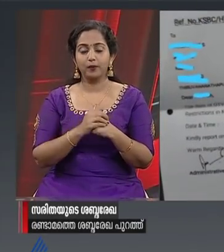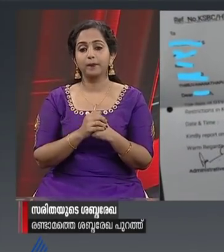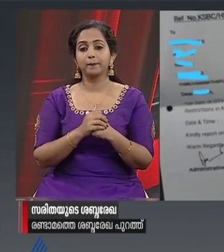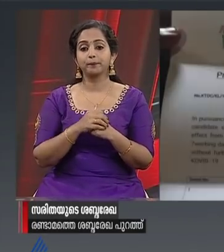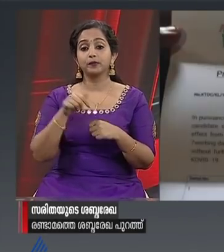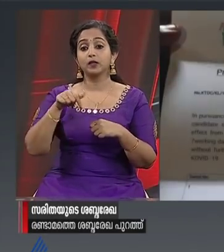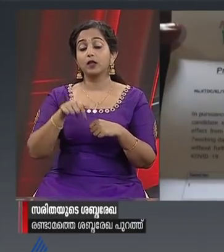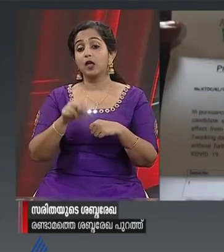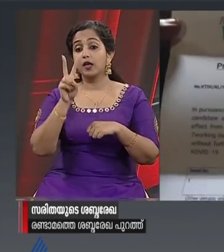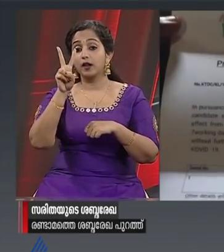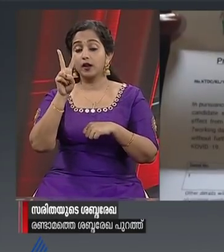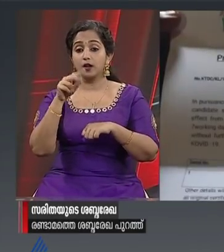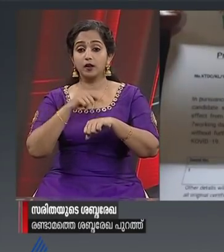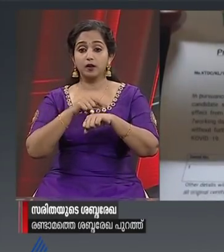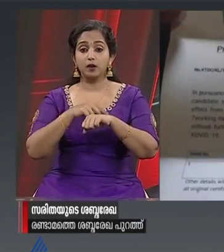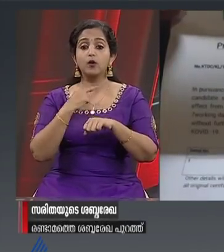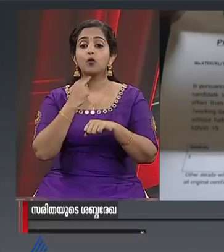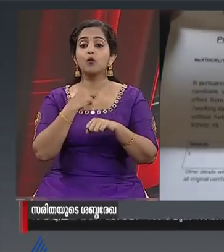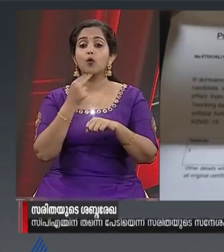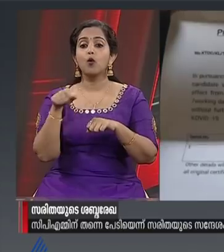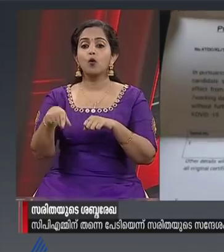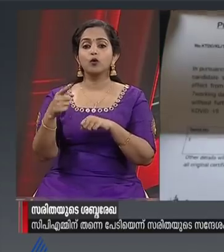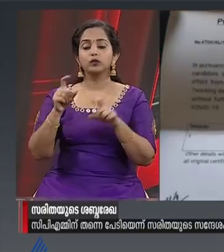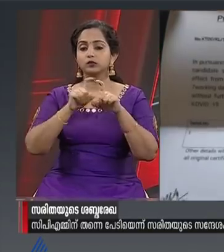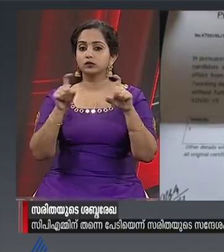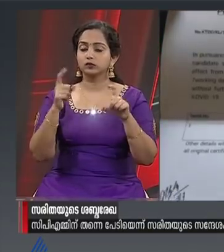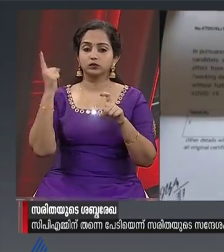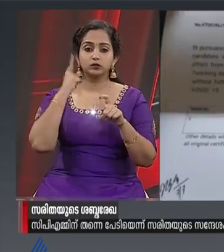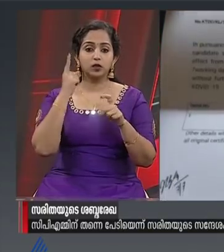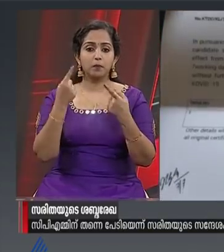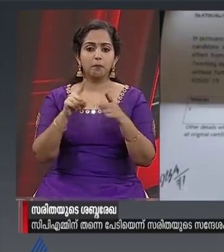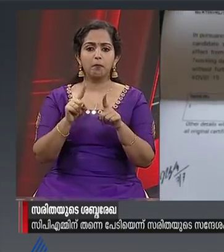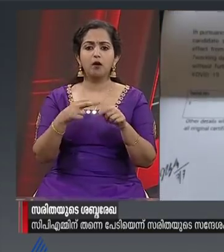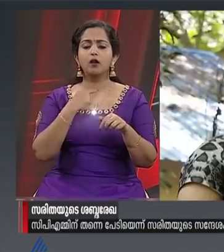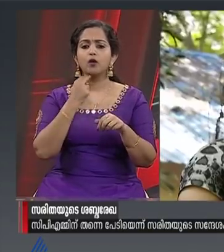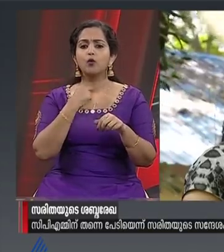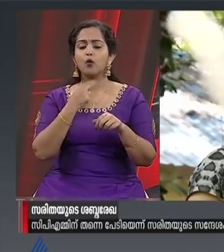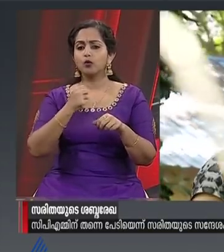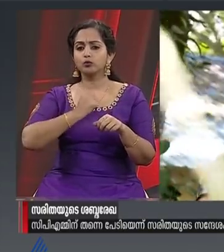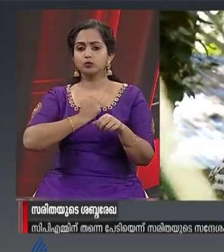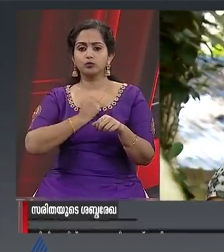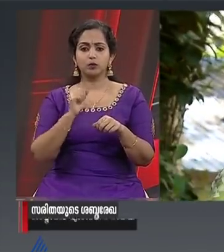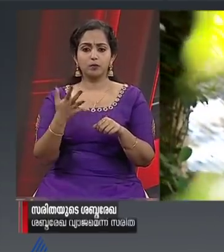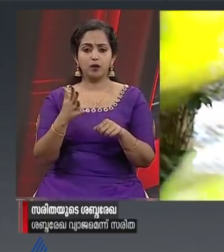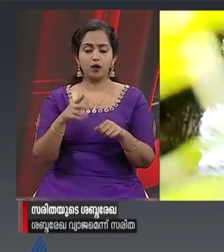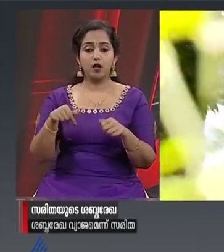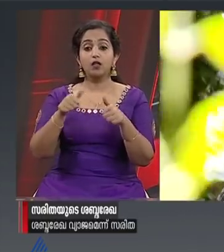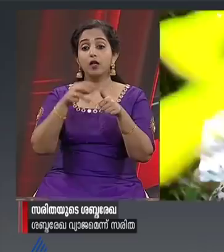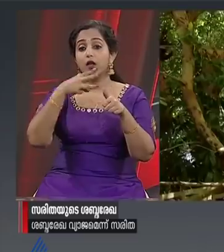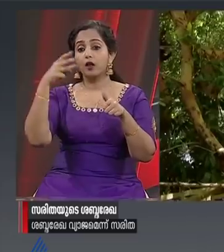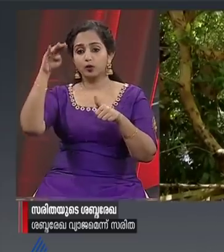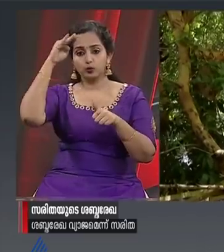സരിതയുടെ രണ്ടാമത്തെ ശബ്ദരേഖയിൽ പറയുന്നു. എന്നാൽ ശബ്ദരേഖ വ്യാജമാണെന്ന് സരിത ഏഷ്യാനെറ്റ് ന്യൂസിനോട് പറഞ്ഞു. സരിതയുടെ